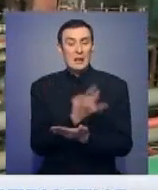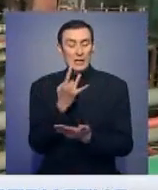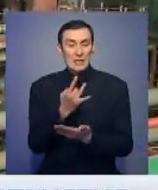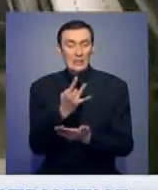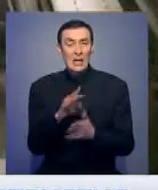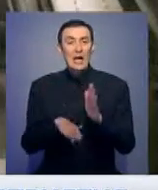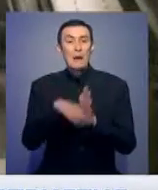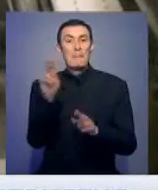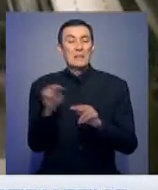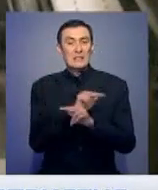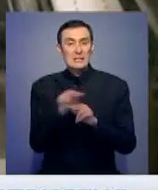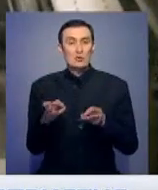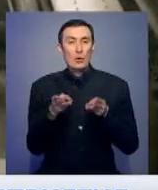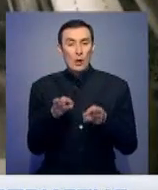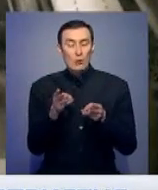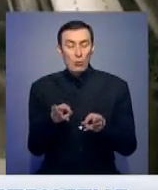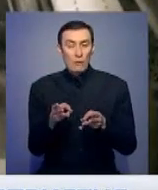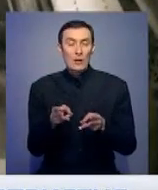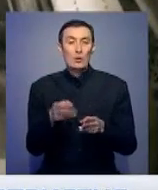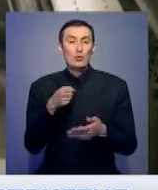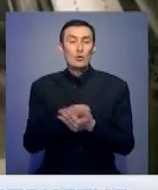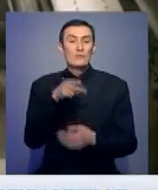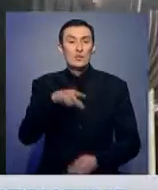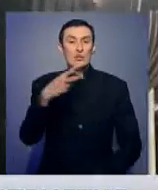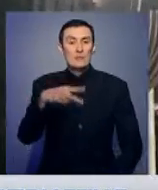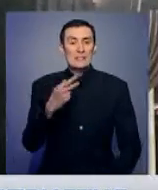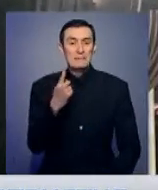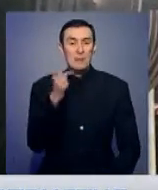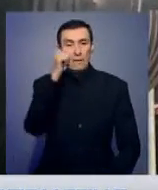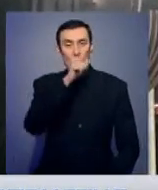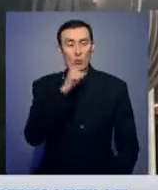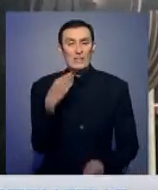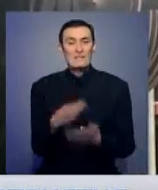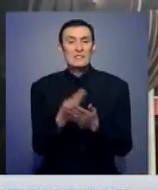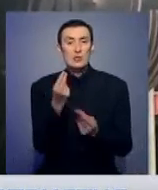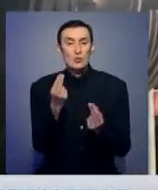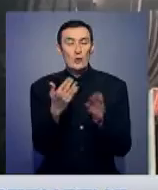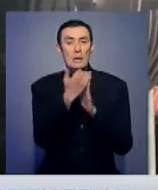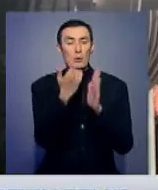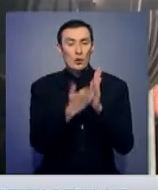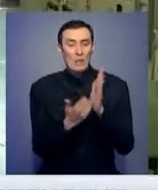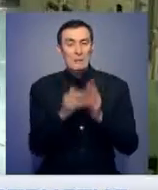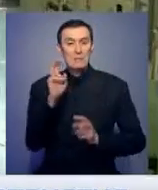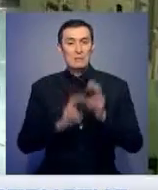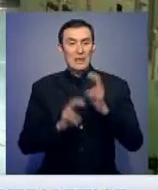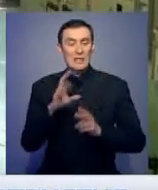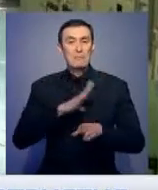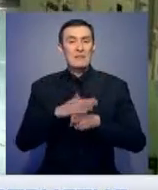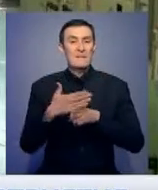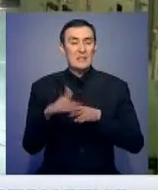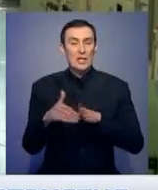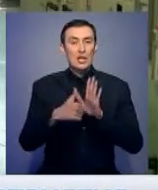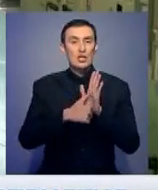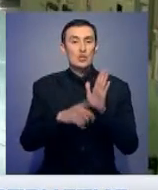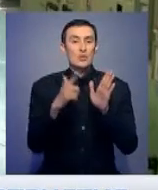На модернизацию котлов и турбин до 2021 года по инвестиционной программе предприятию выделено